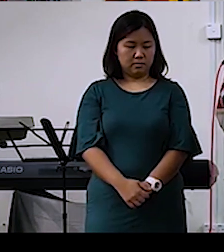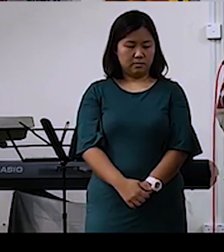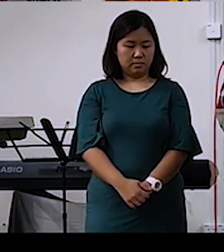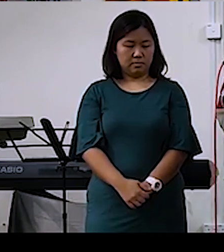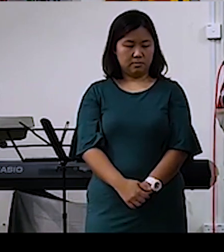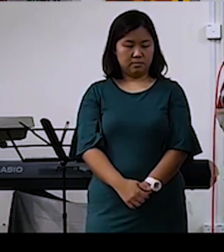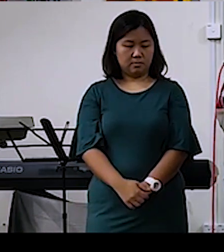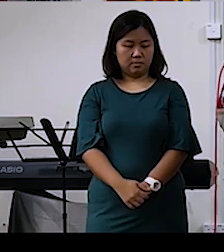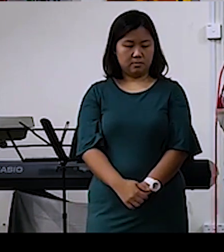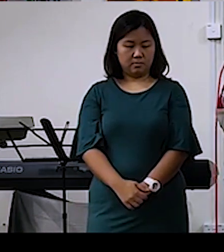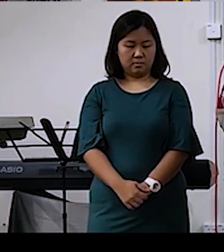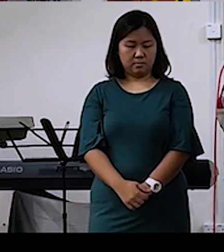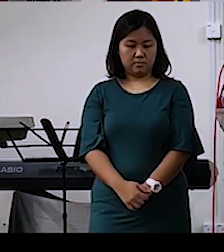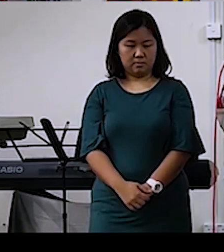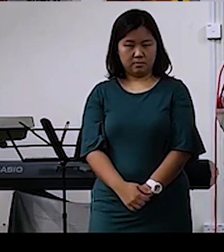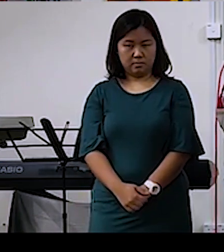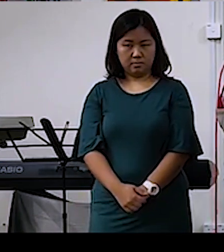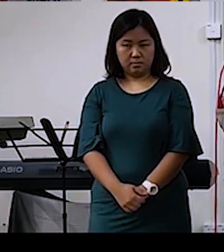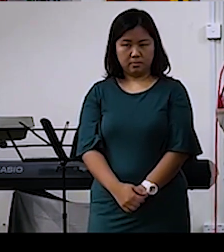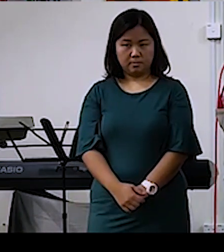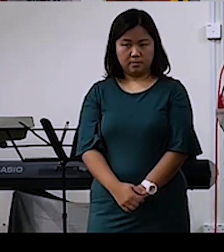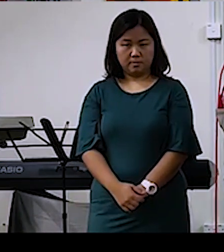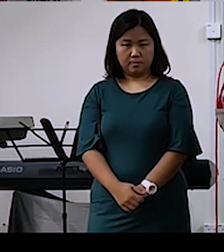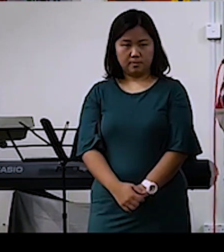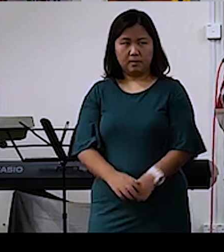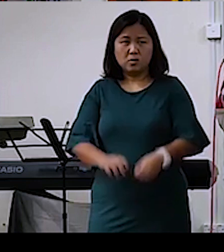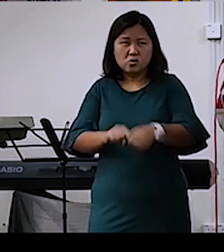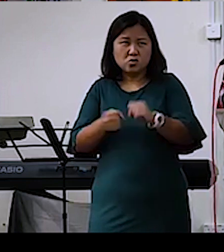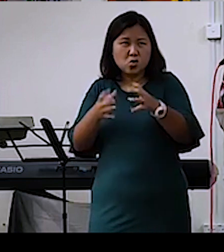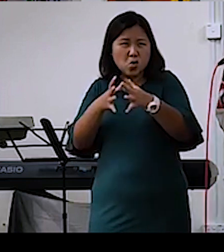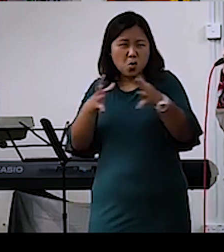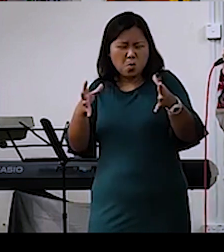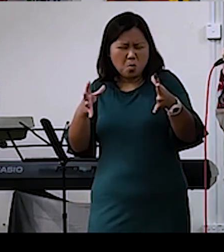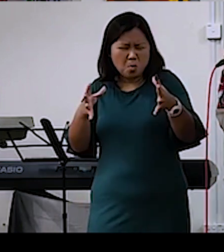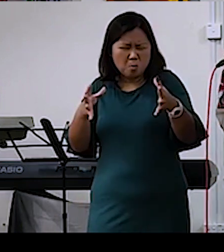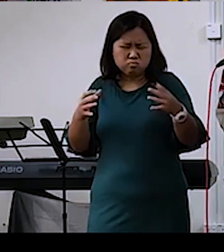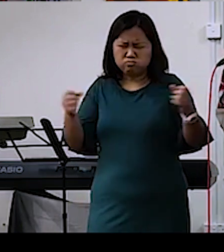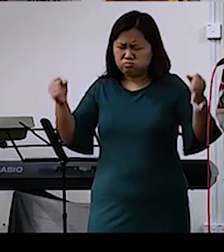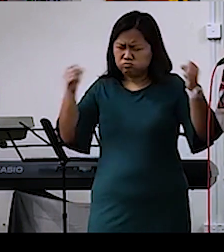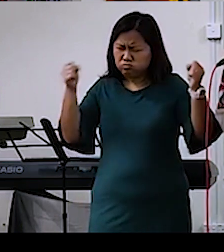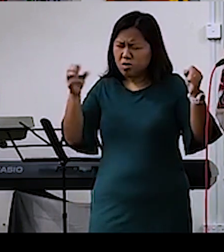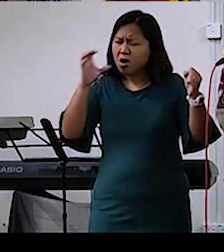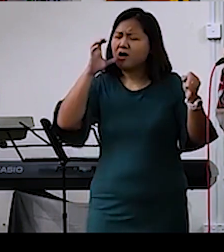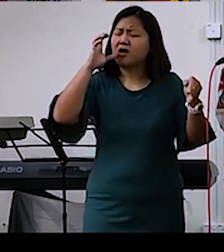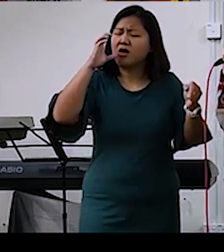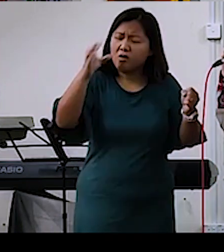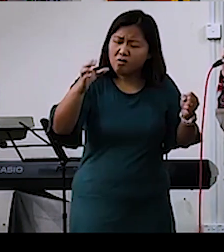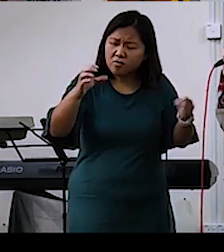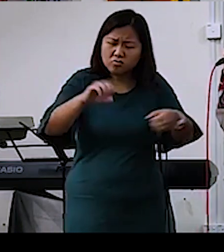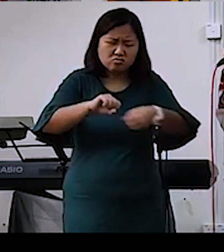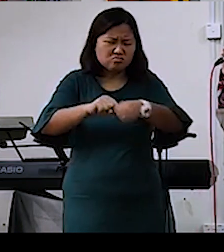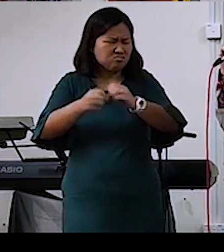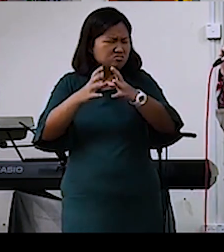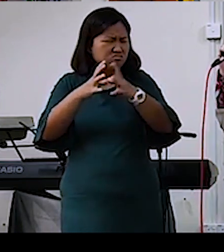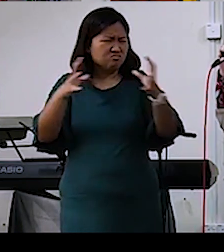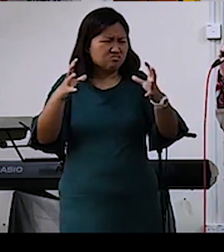们也要从嘴上呢说出来。 Hallelujah, there is so much power in confession.There is so much power in renouncing. Of